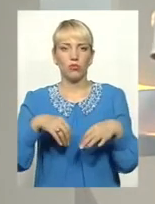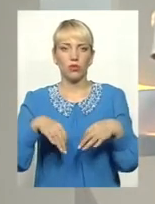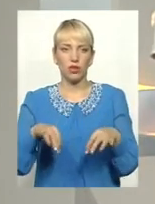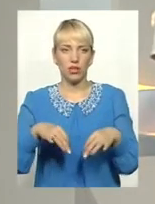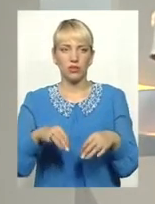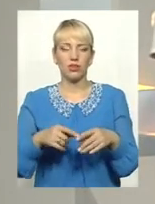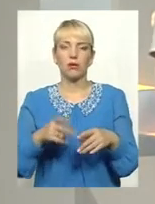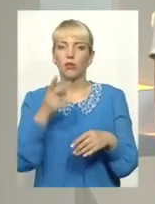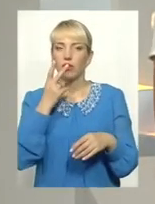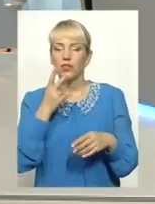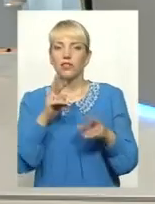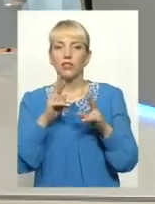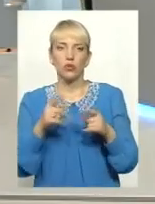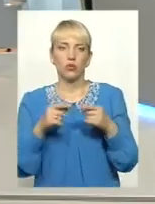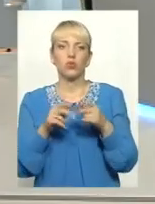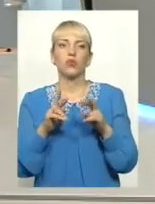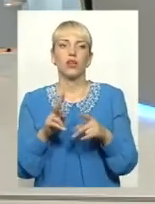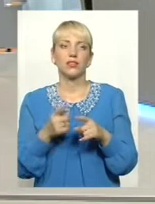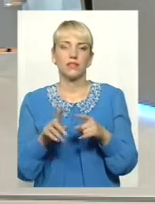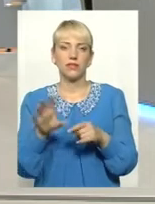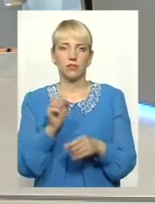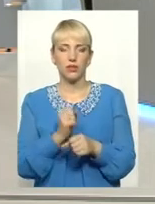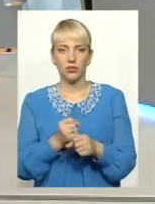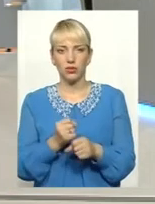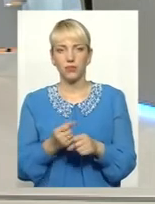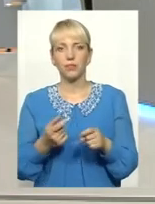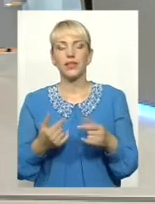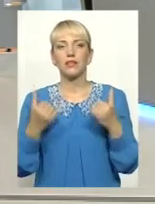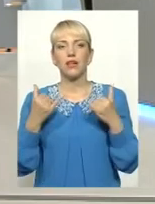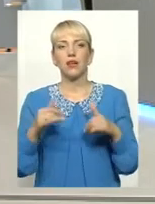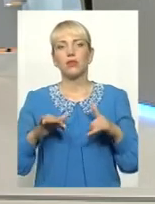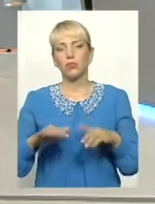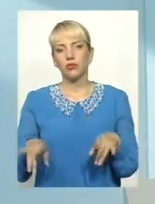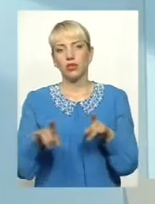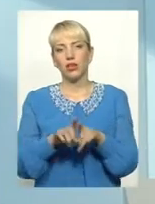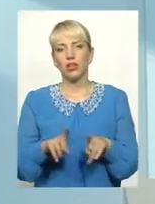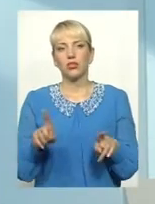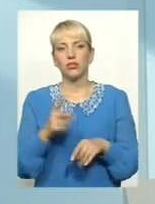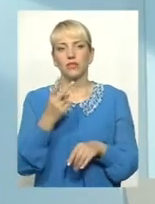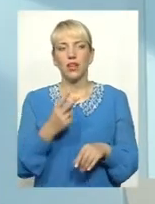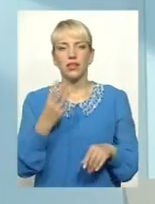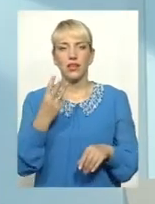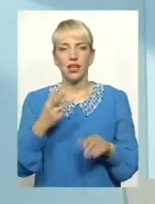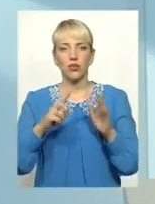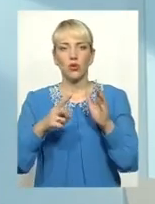перевірити, якось будуть якісь заходи? Звичайно, зараз процедура в нас така, що 23.07 цього